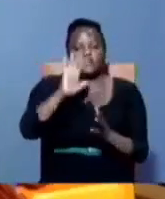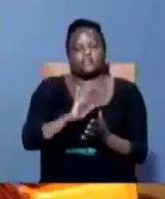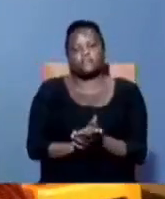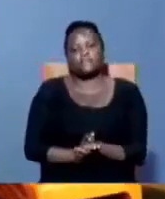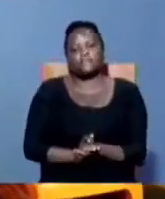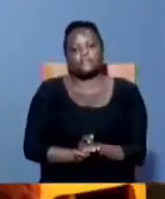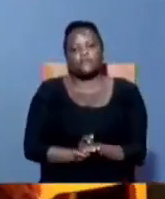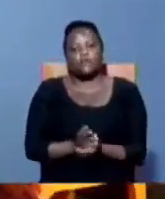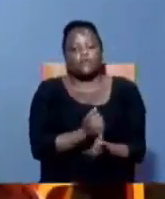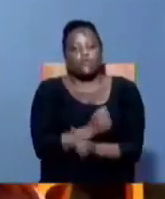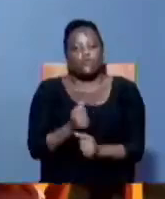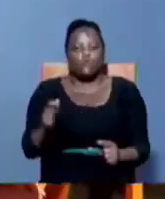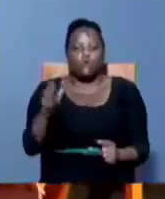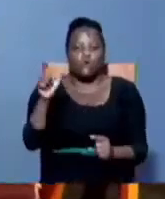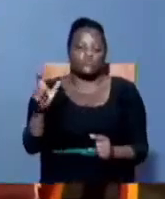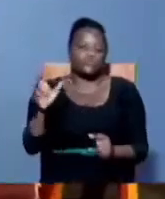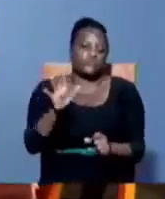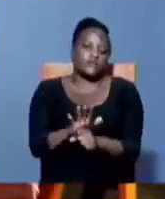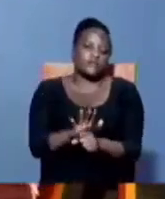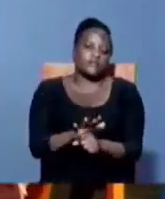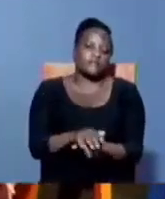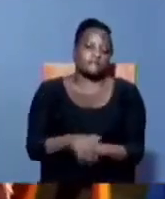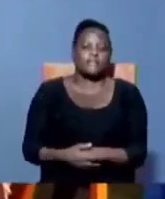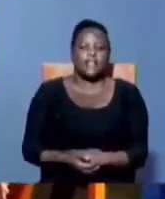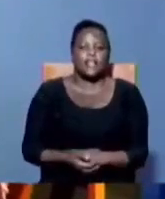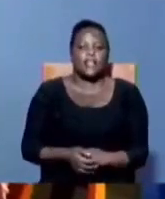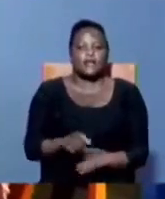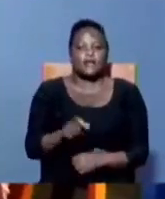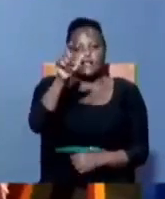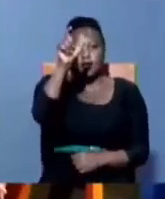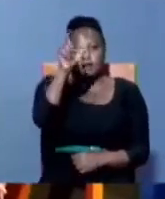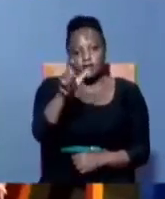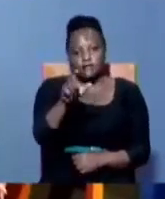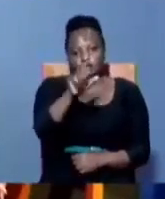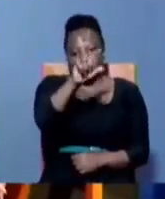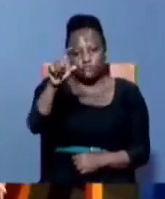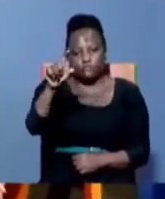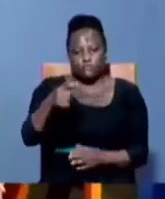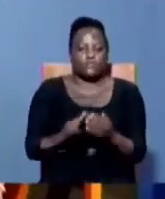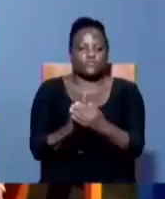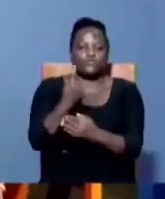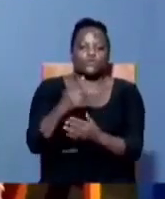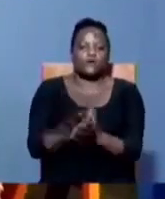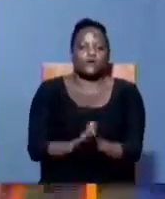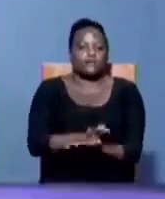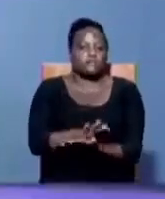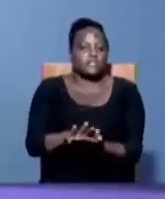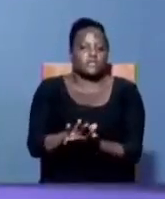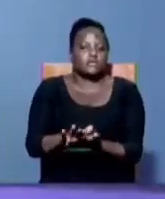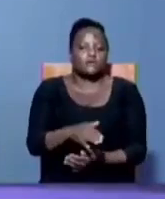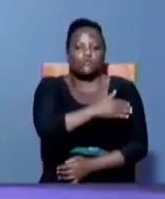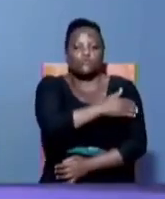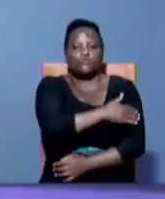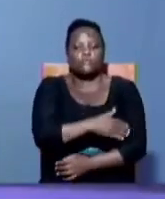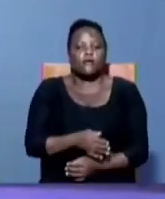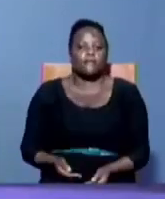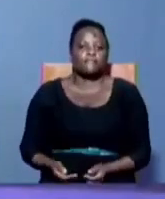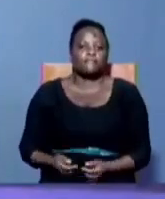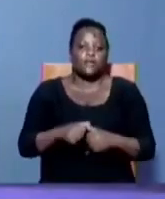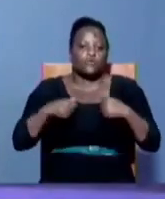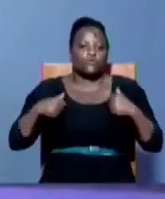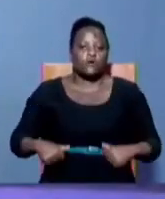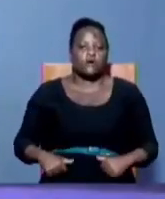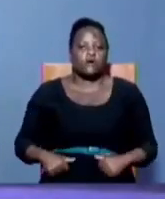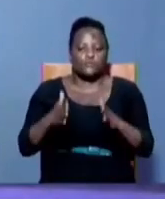Lakini Kalvari ilikuwa inatoa msingi wa huduma ya kuhani mkuu,